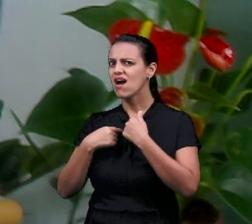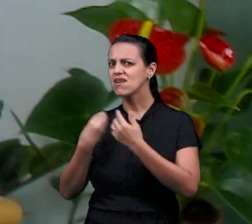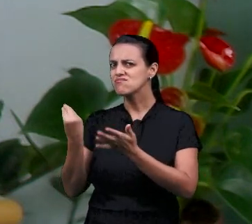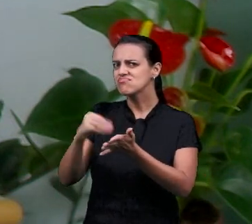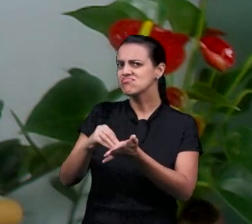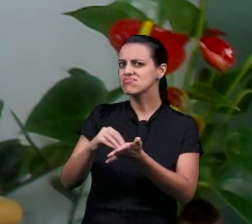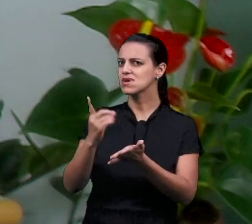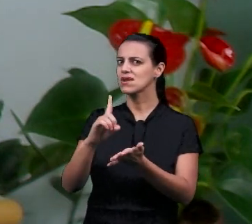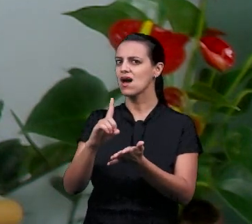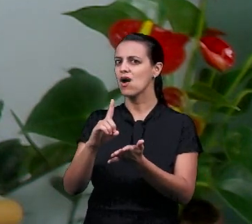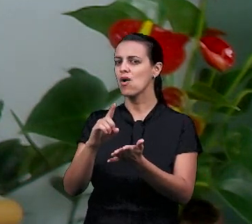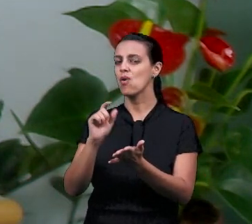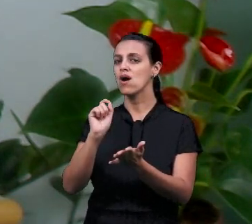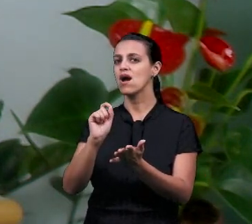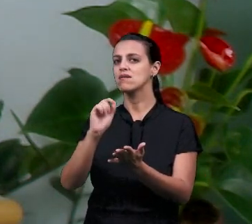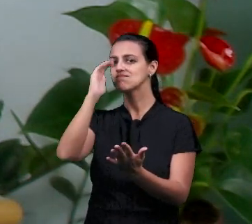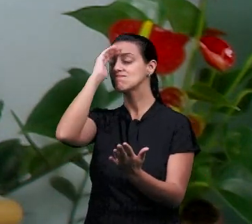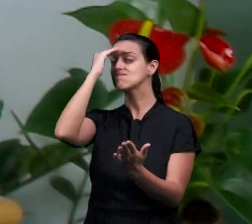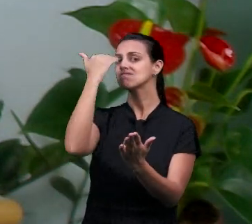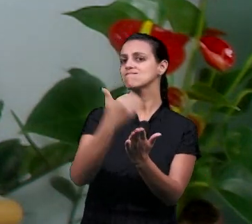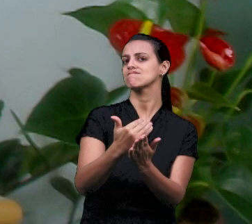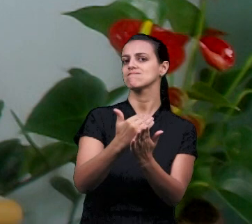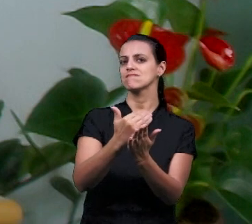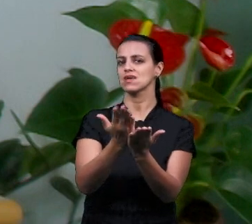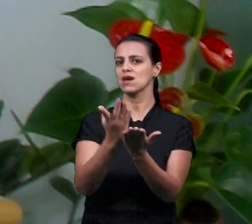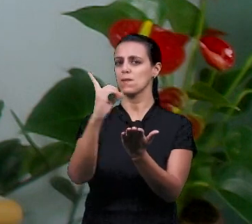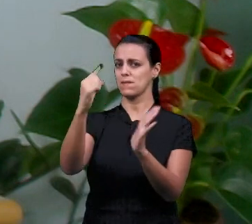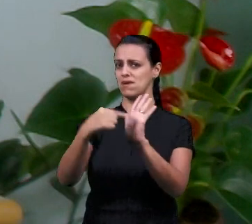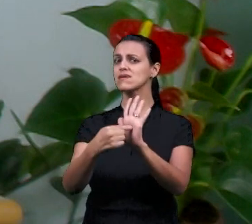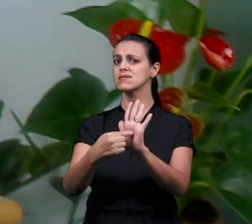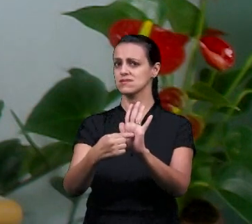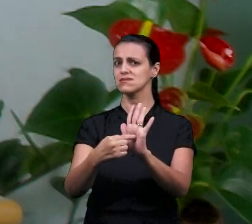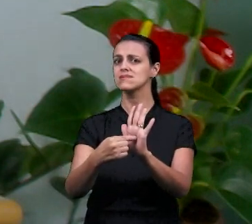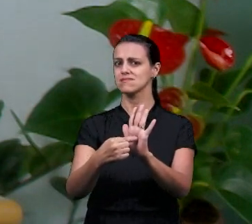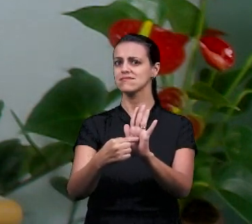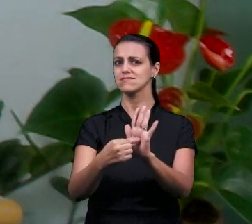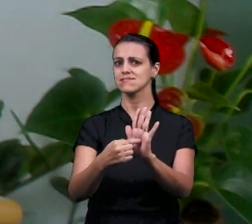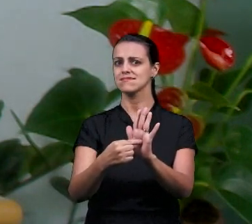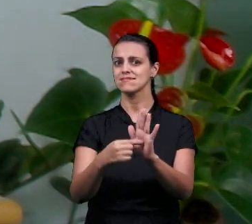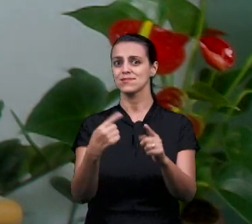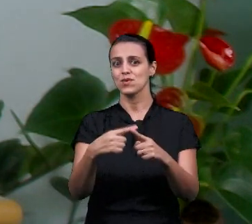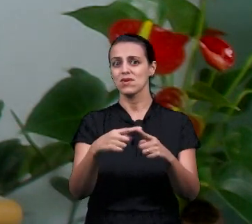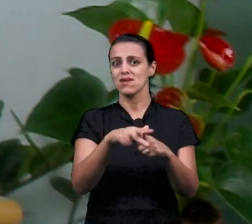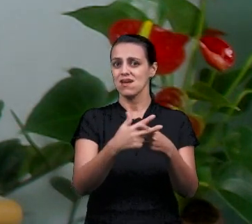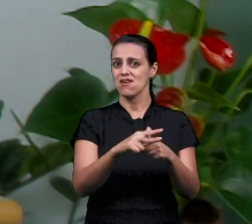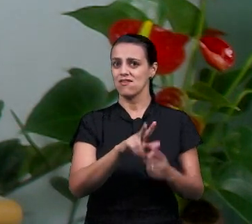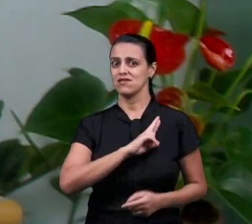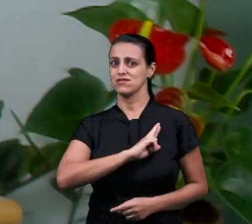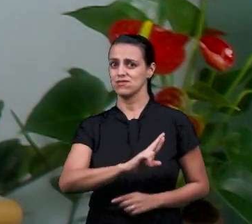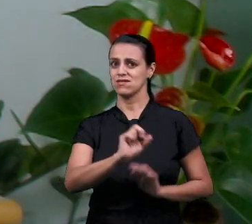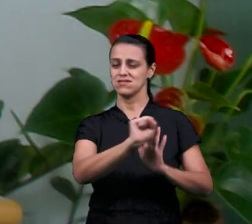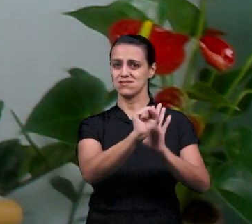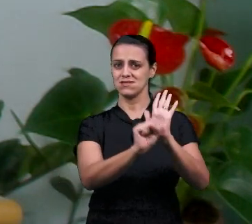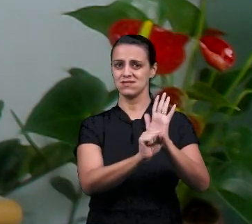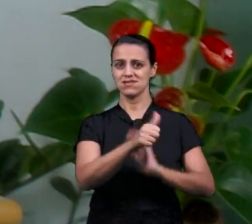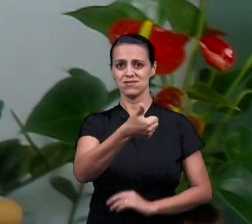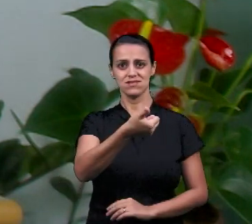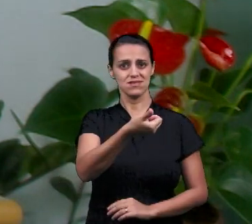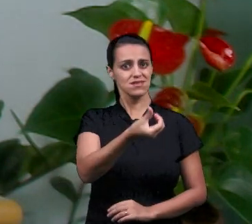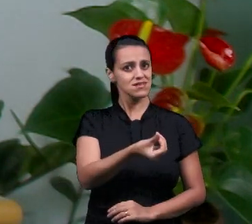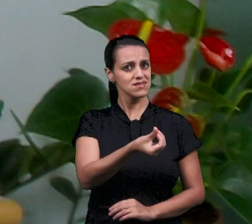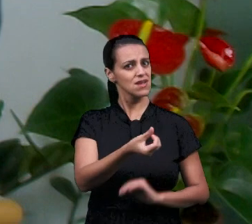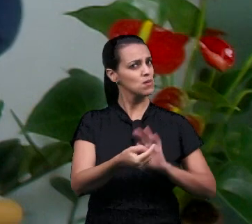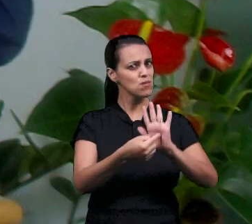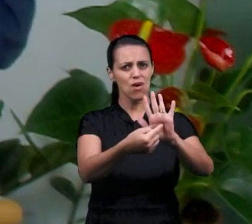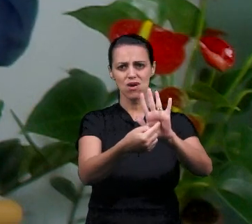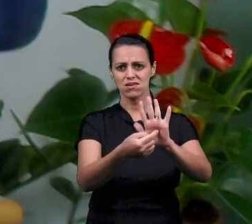parole, ce qui a été la réforme religieuse du XVIe siècle. Donc, cela nous a apporté les informations. Et on